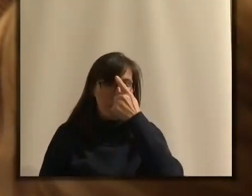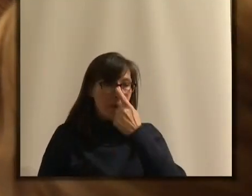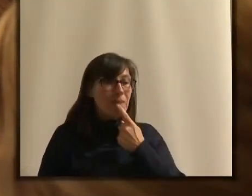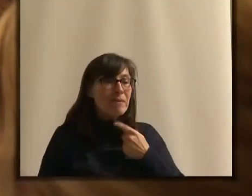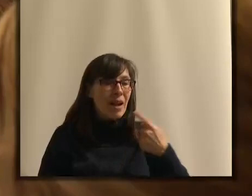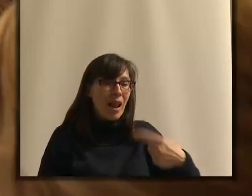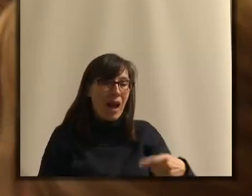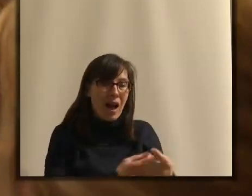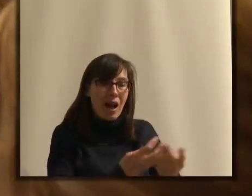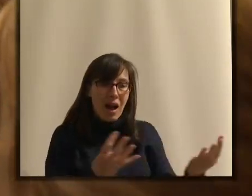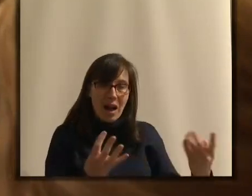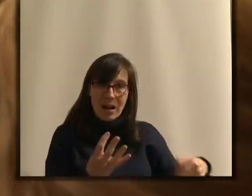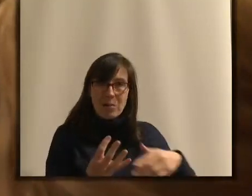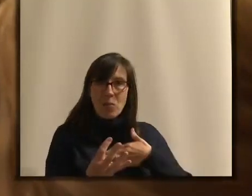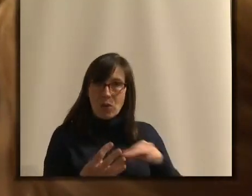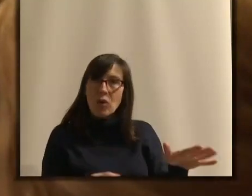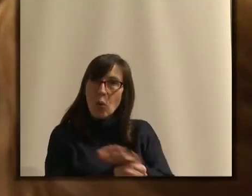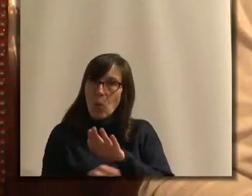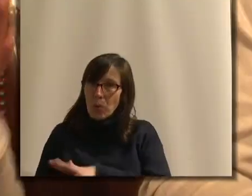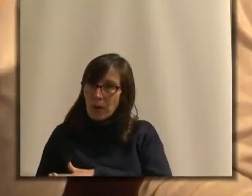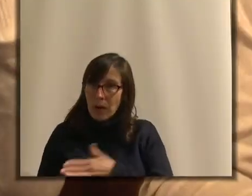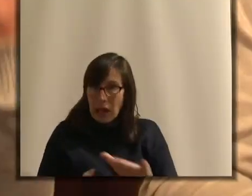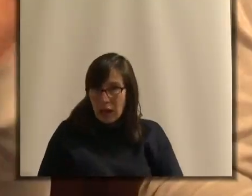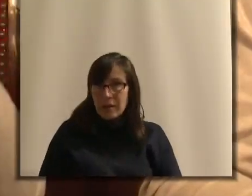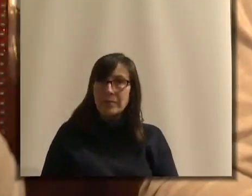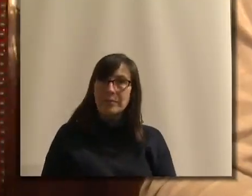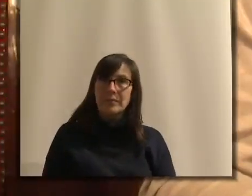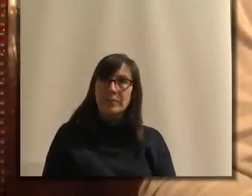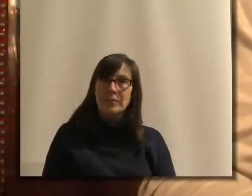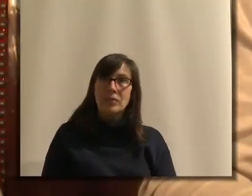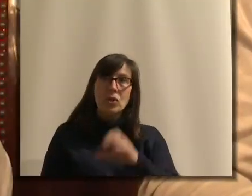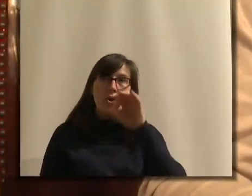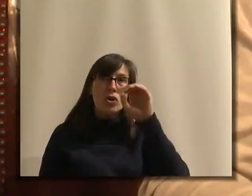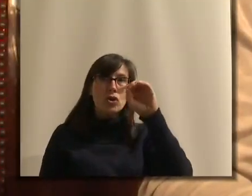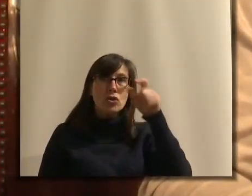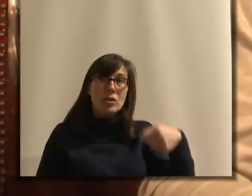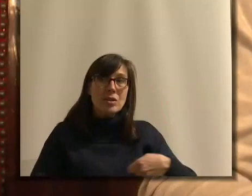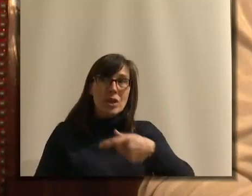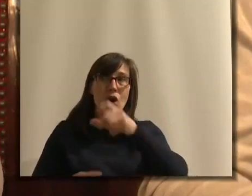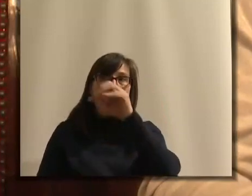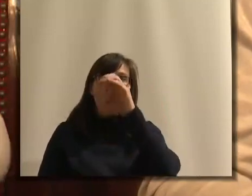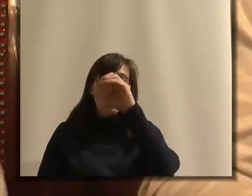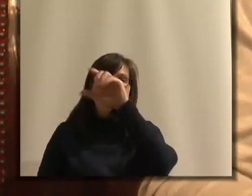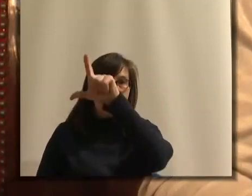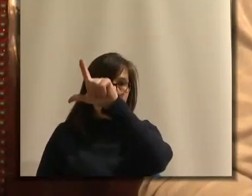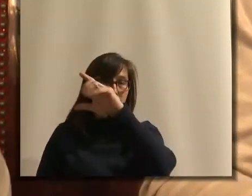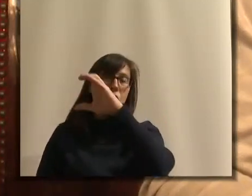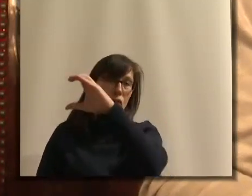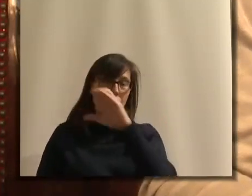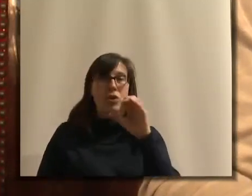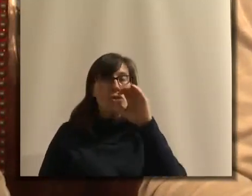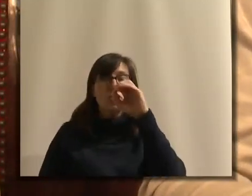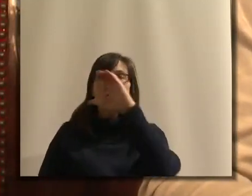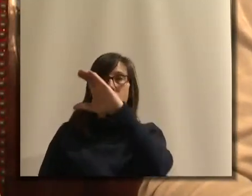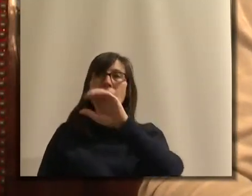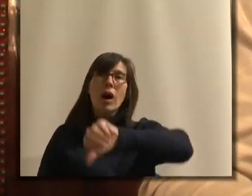tenim opcions de poder-los cobrir, i ara estem aquí. El SOC ens ha de resoldre. Quan en resolgui, nosaltres recollirem les